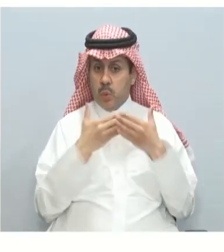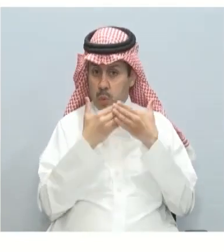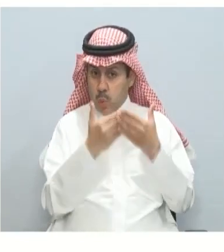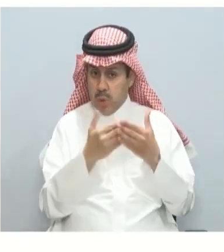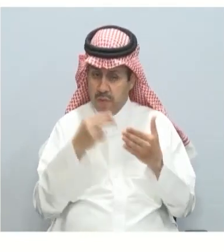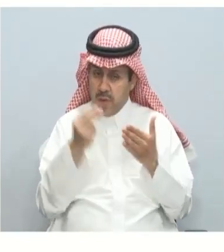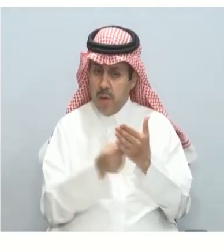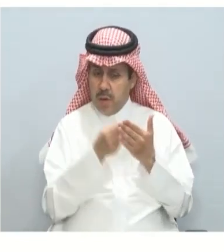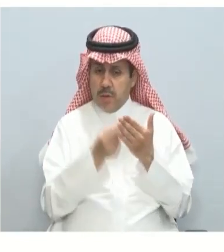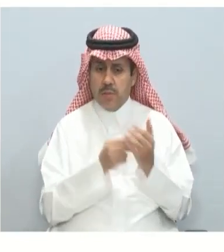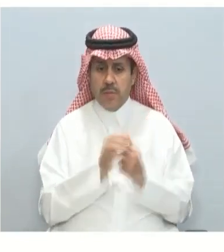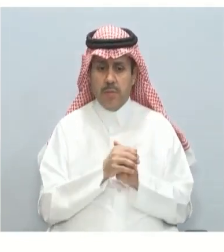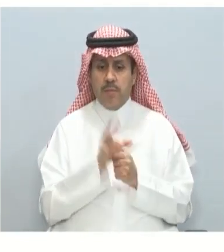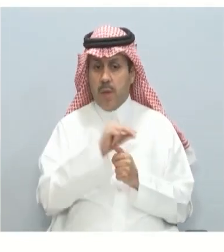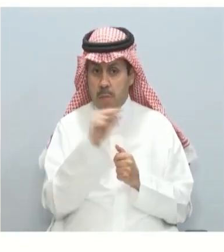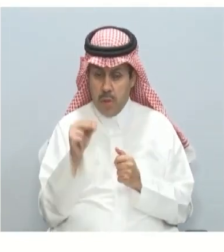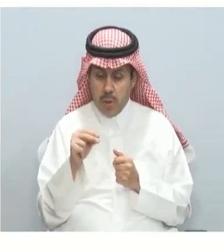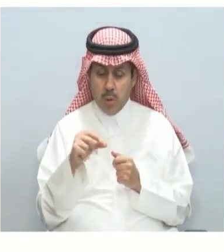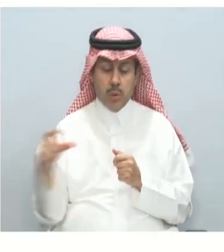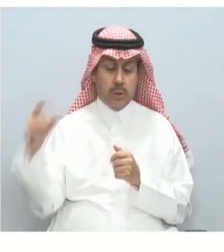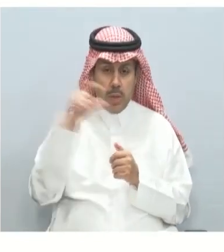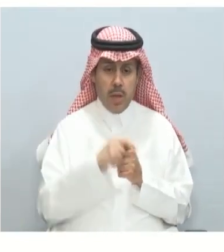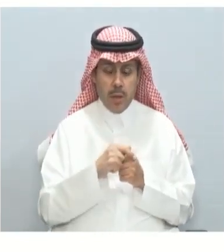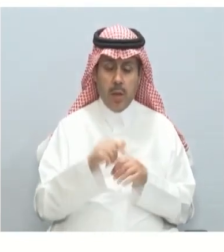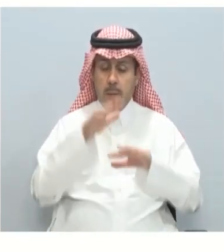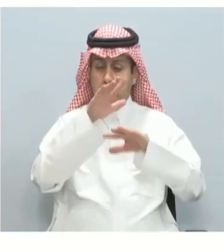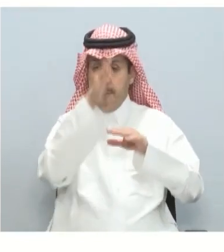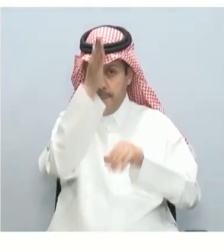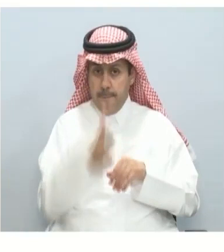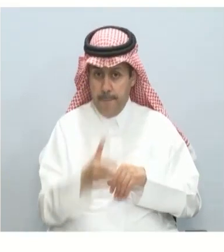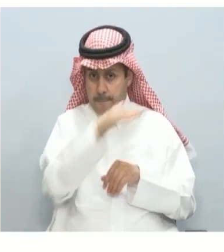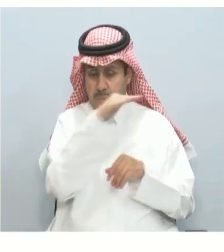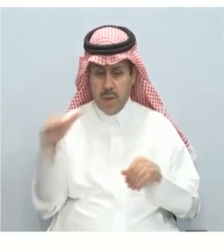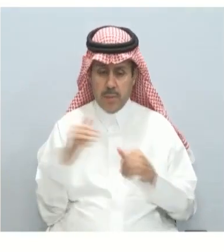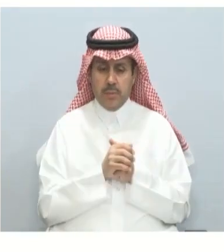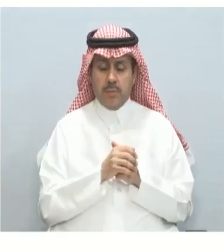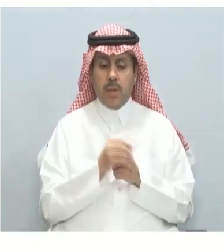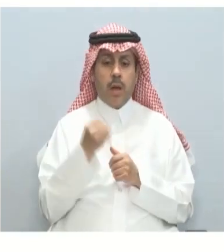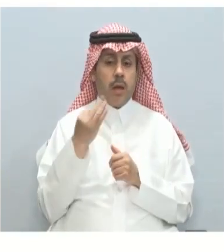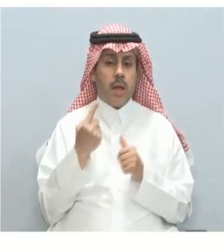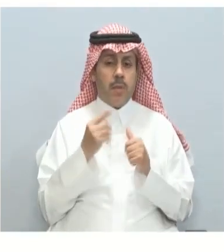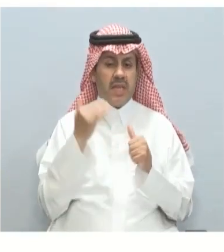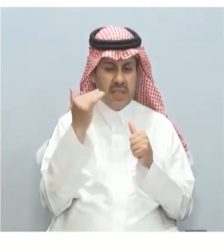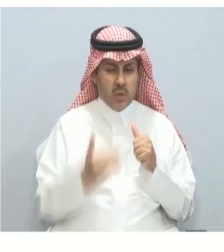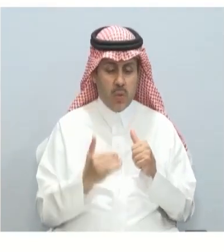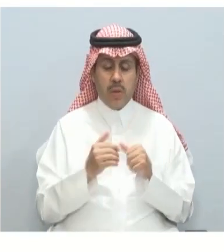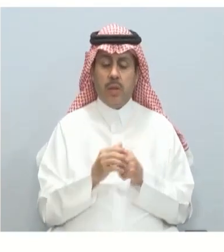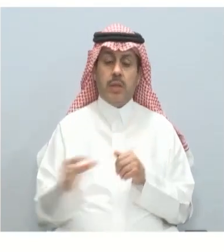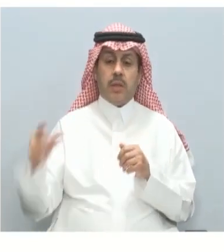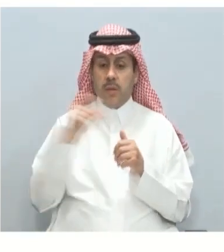في الرسم مثل كل داله مما ياتي بيانيا ودد مجالها ومداها اول شيء طبعا القيمه الصغرى للداله